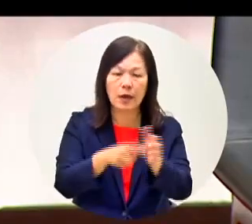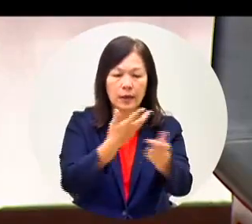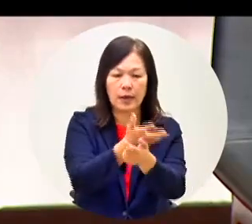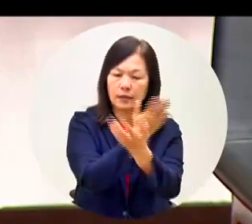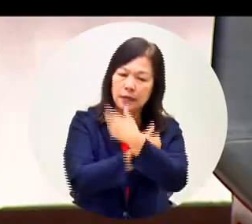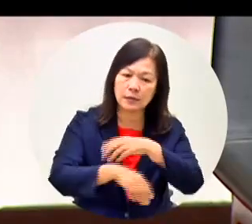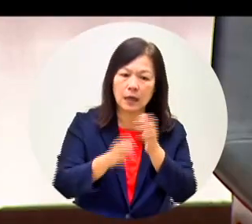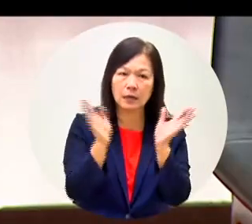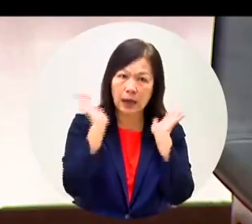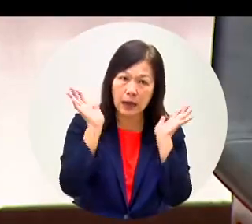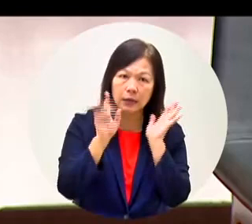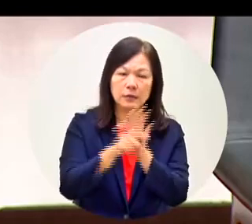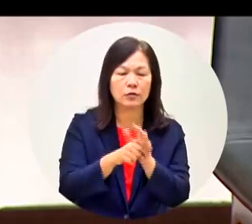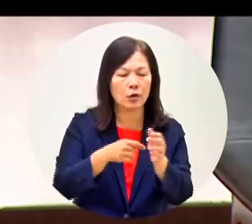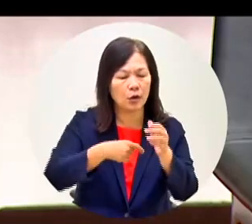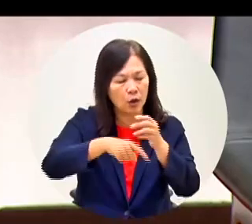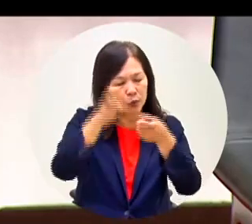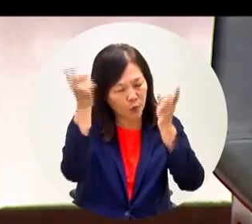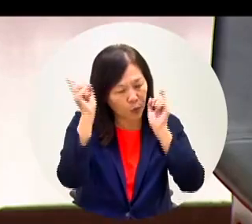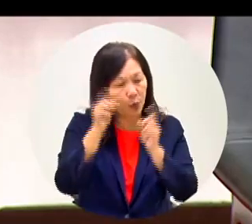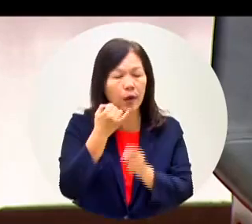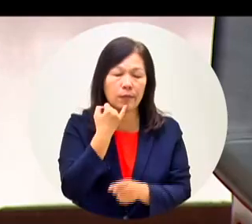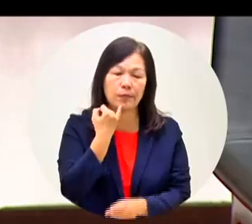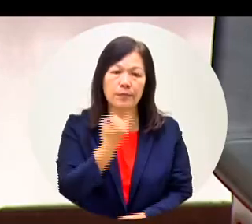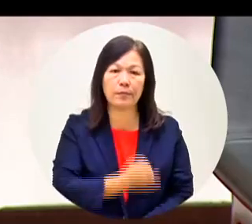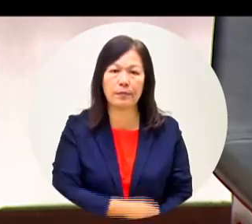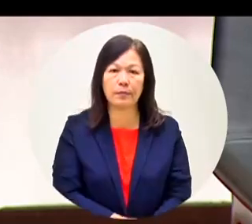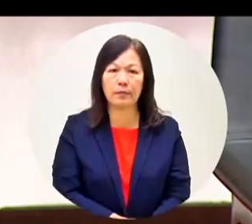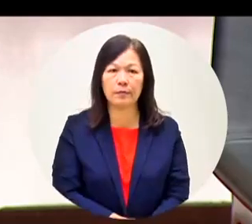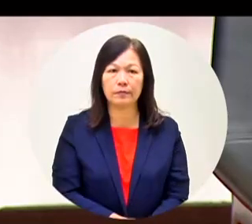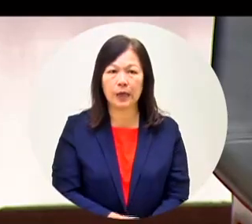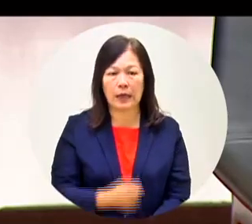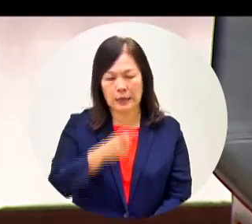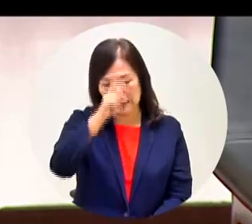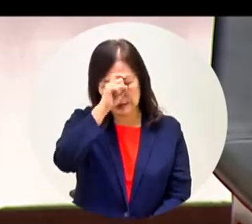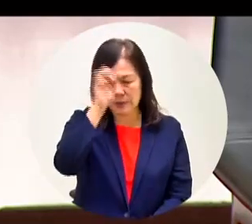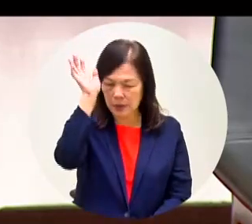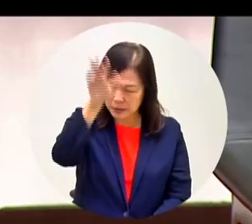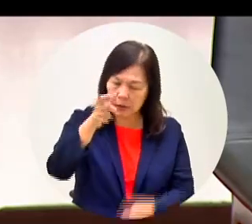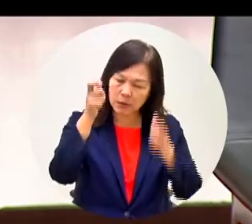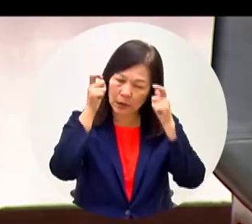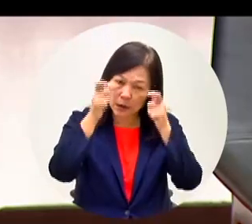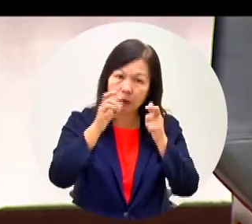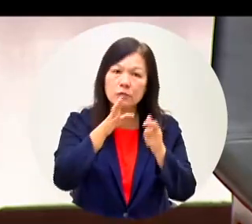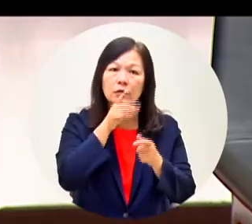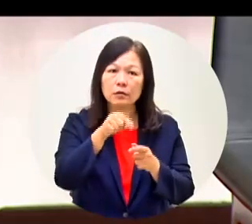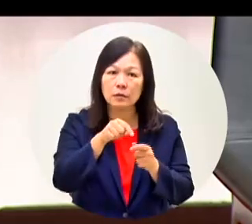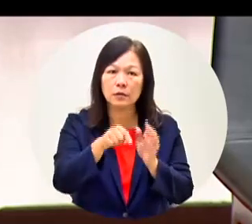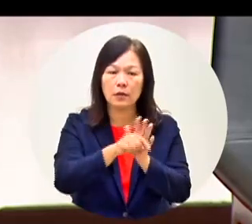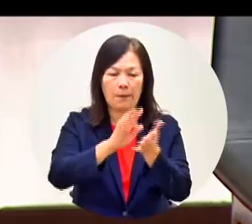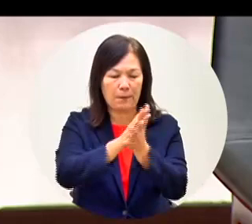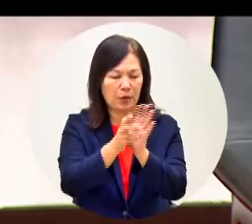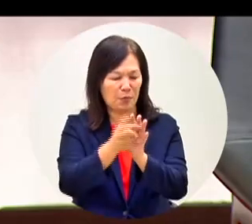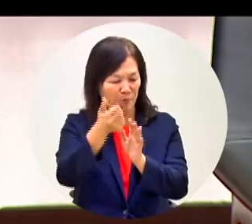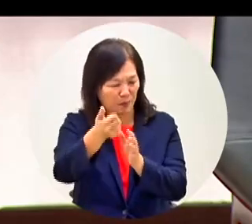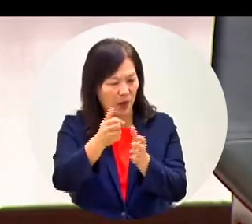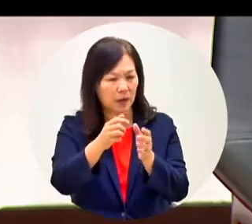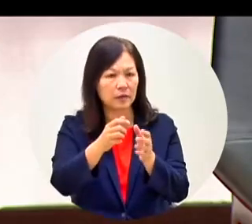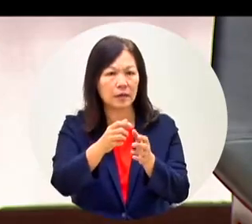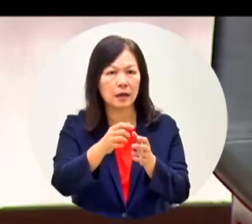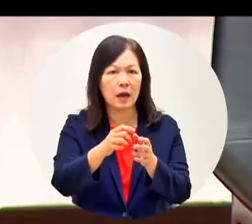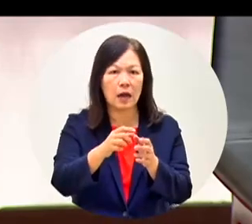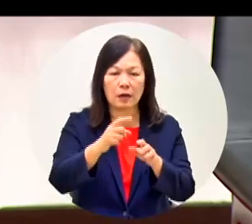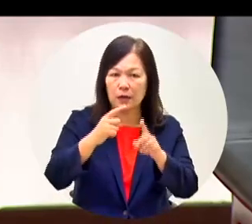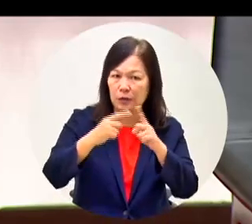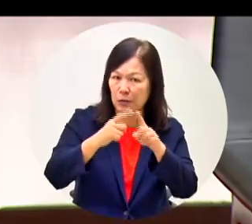憩空间，希望未来的高雄市是一个更加友善更加人性化的城市，这是我们对韩